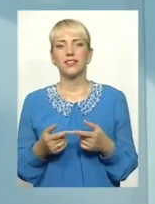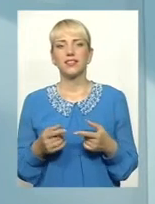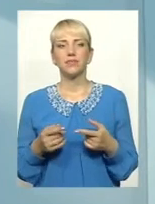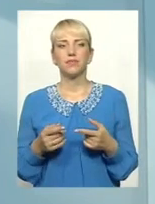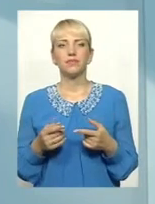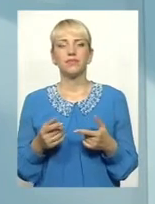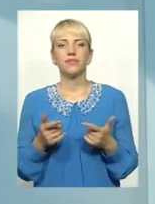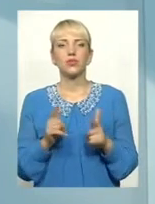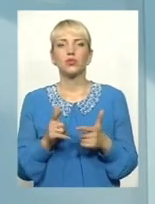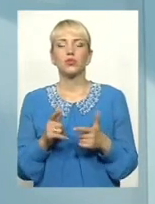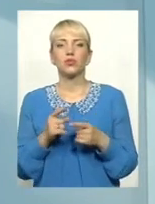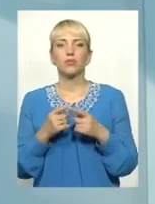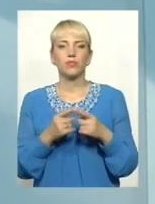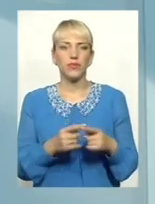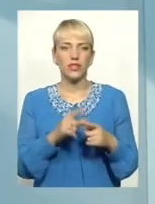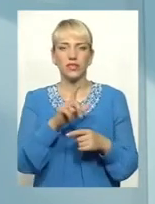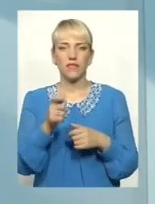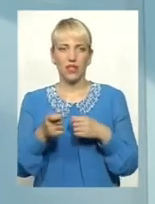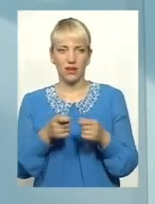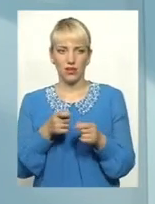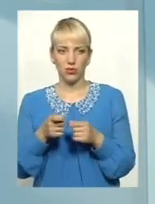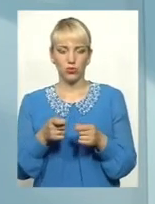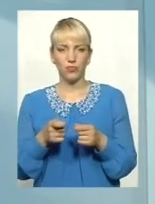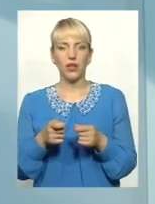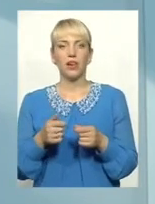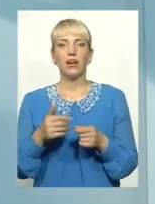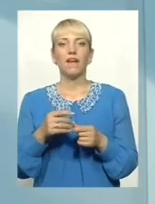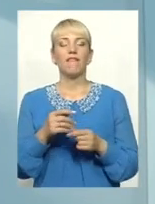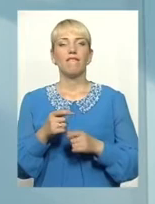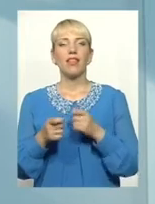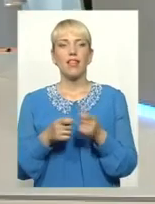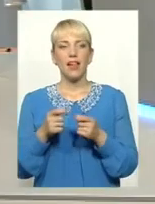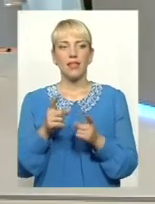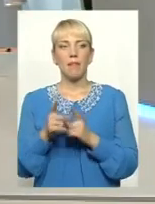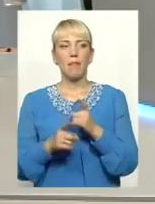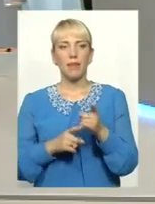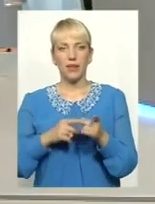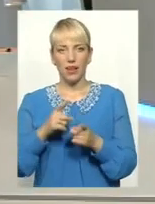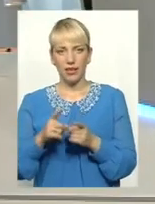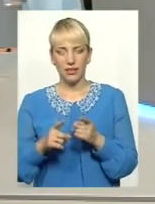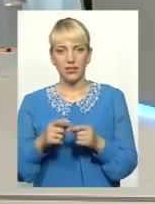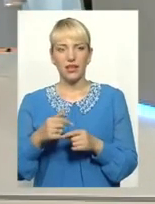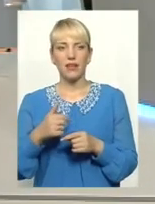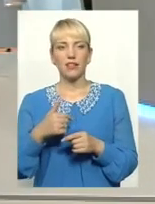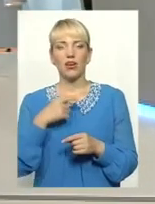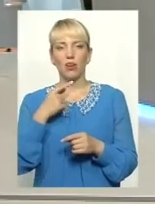владою. Влада змінюється, і ми хочемо все ж таки, ну, кажуть, я маю мрію, мрію можна